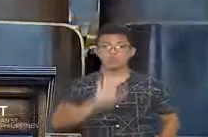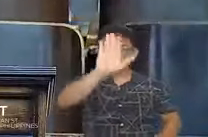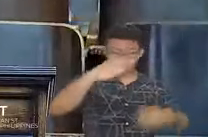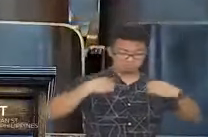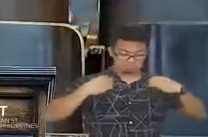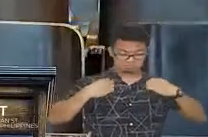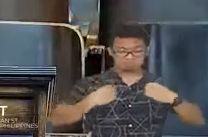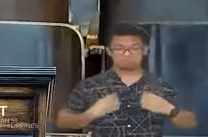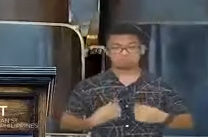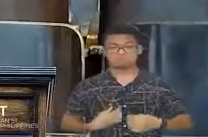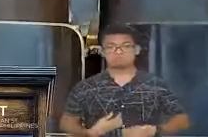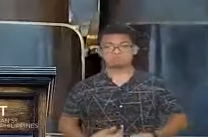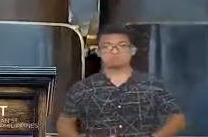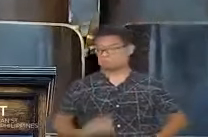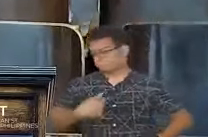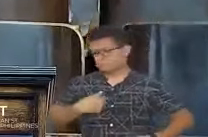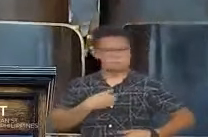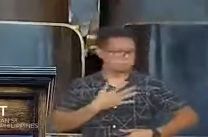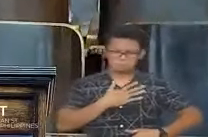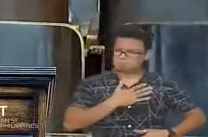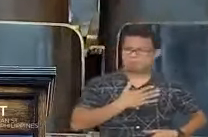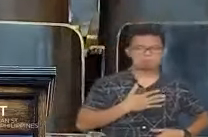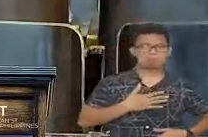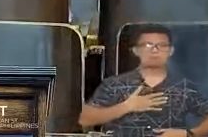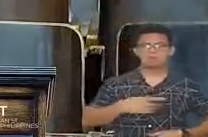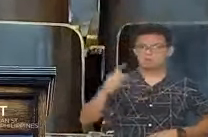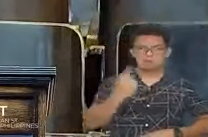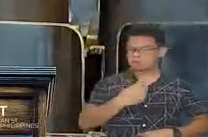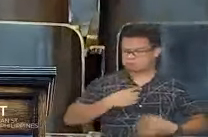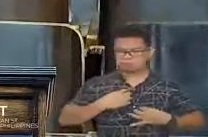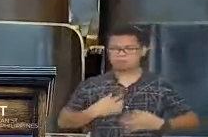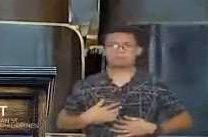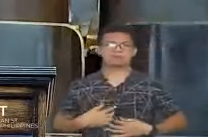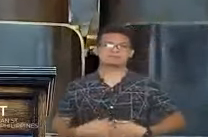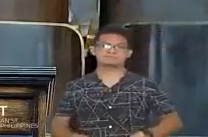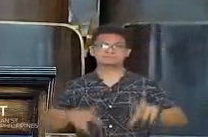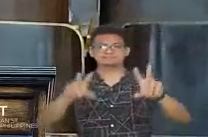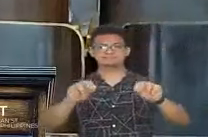emuna. Ako ni, di, sa ginuuna.